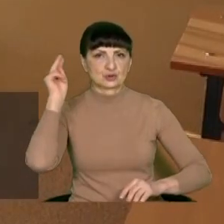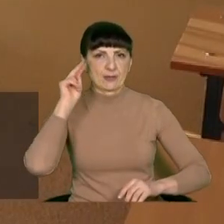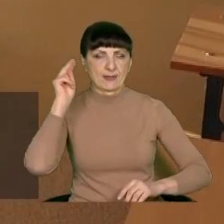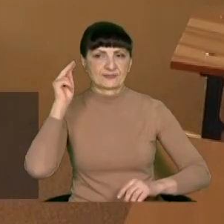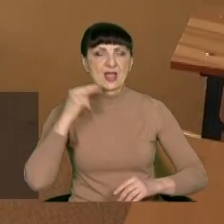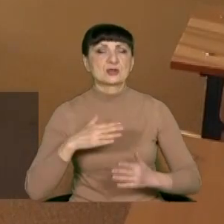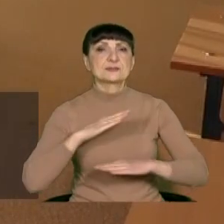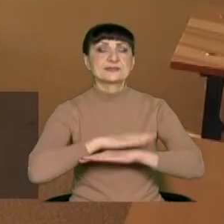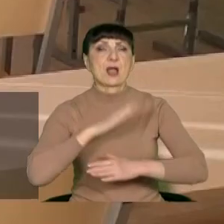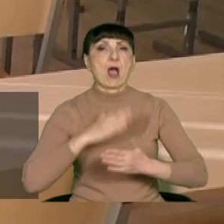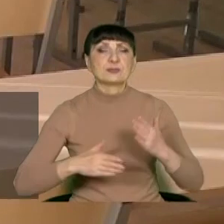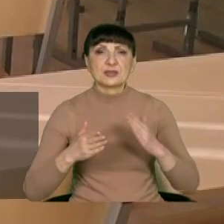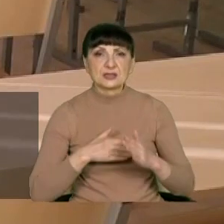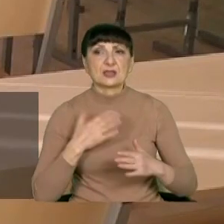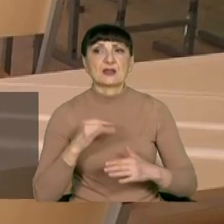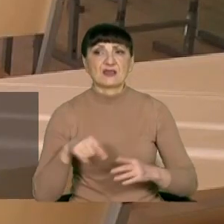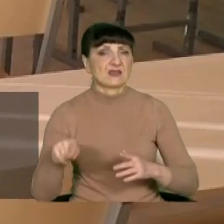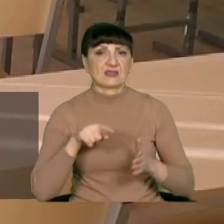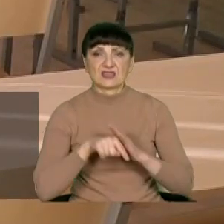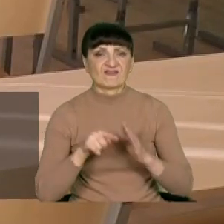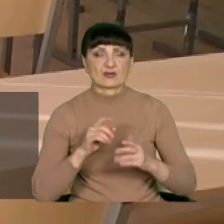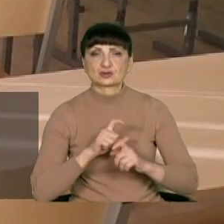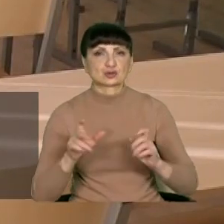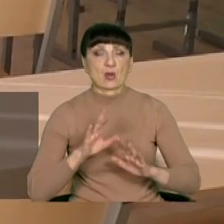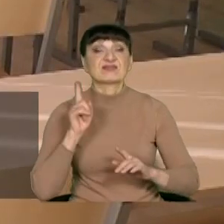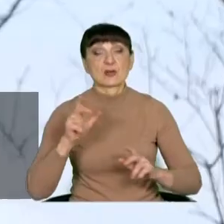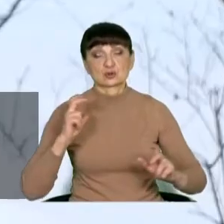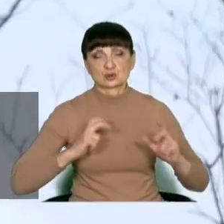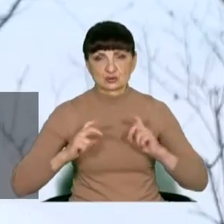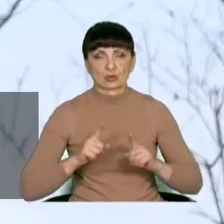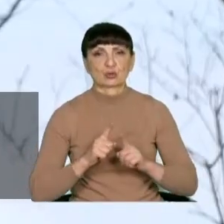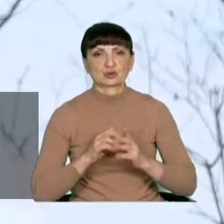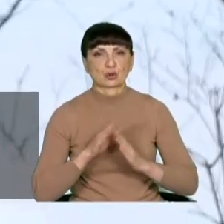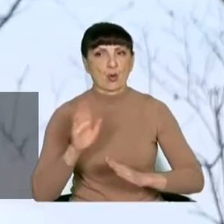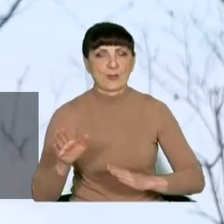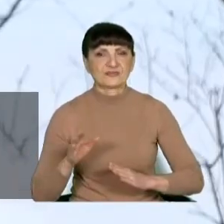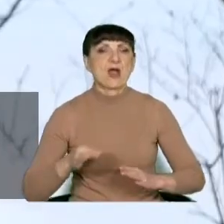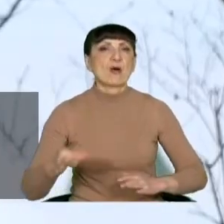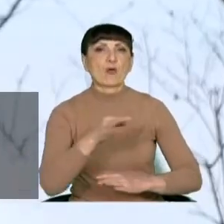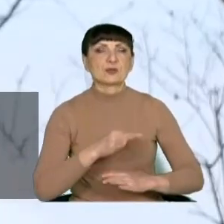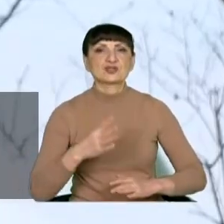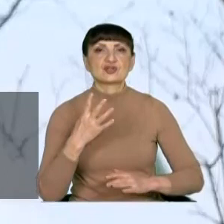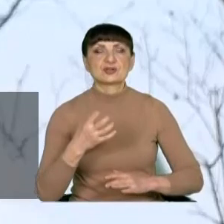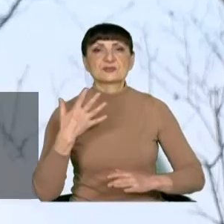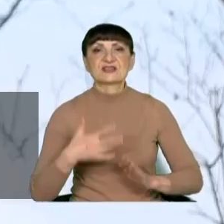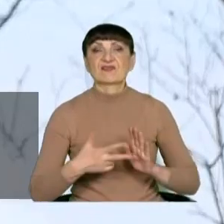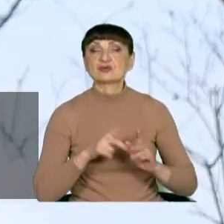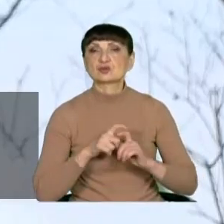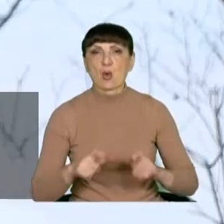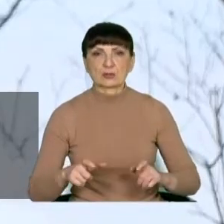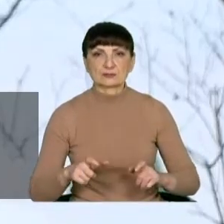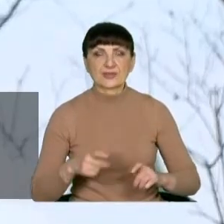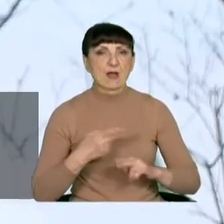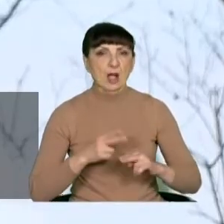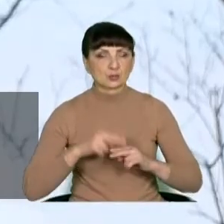Пары отменились и проходят вне аудитории, также у студентов. В области 458 школ, в